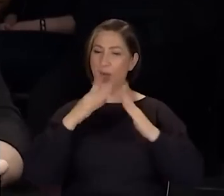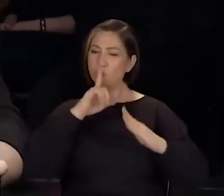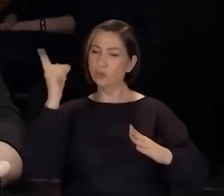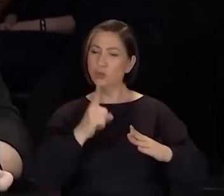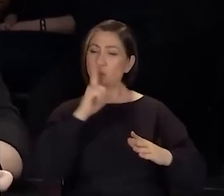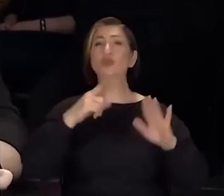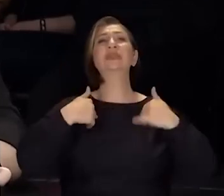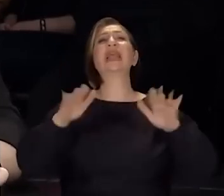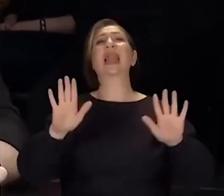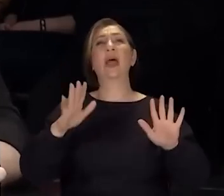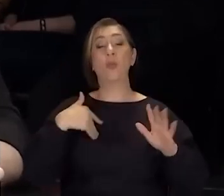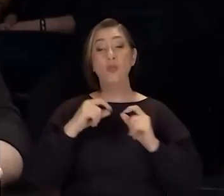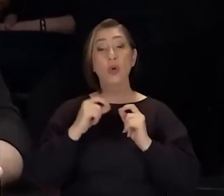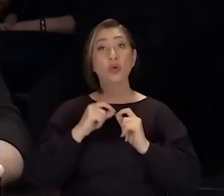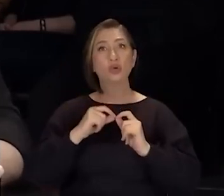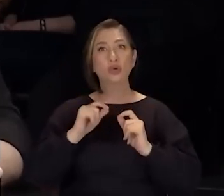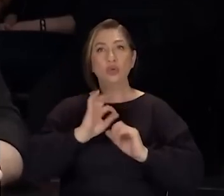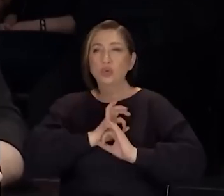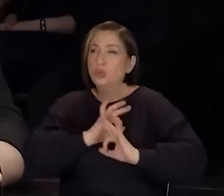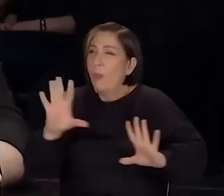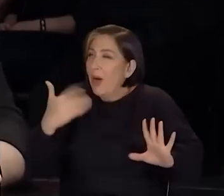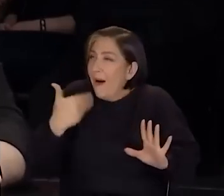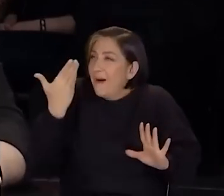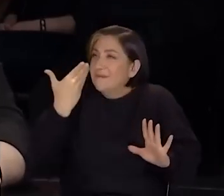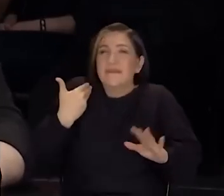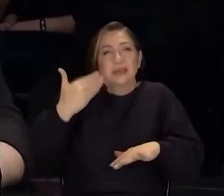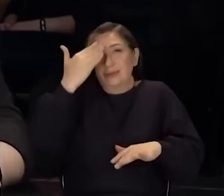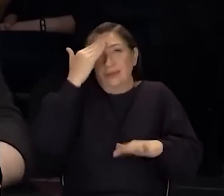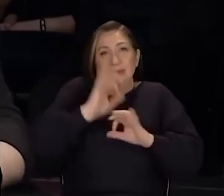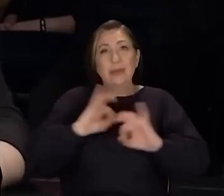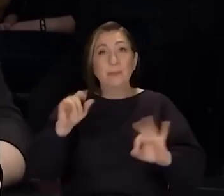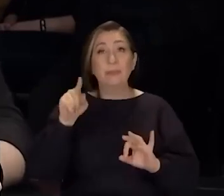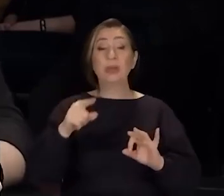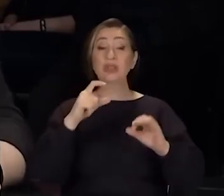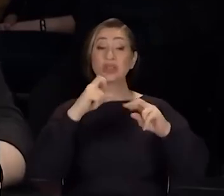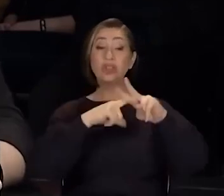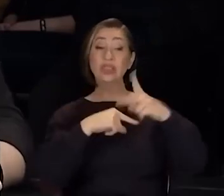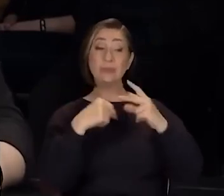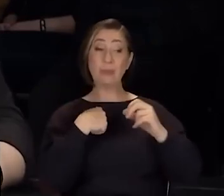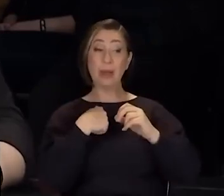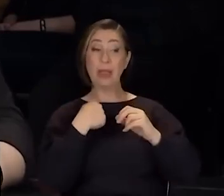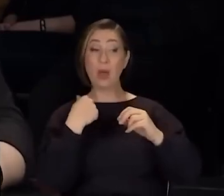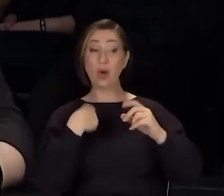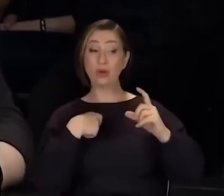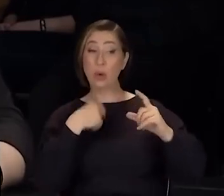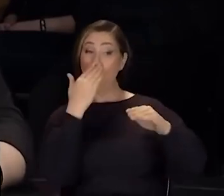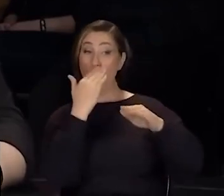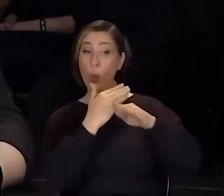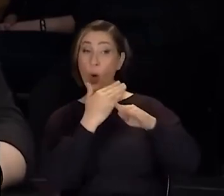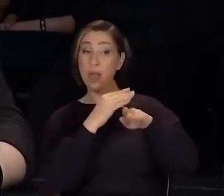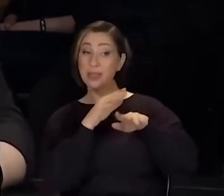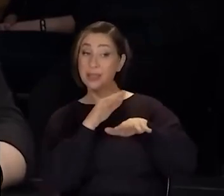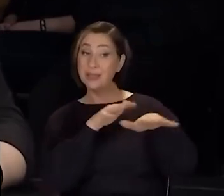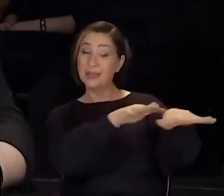Ben blues dinleyicisiyim. Sıkı bir blues dinleyicisiyim. Cazın özel ve bana uyan